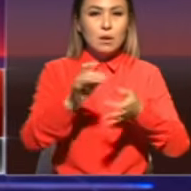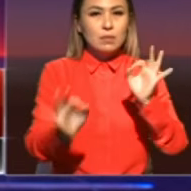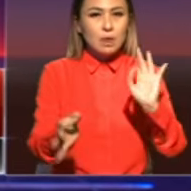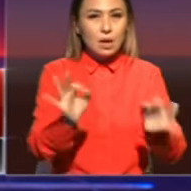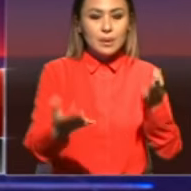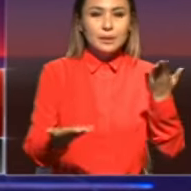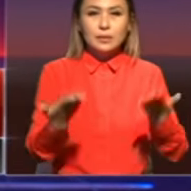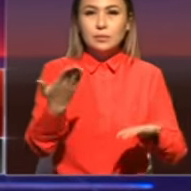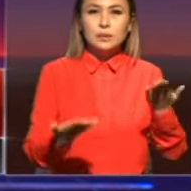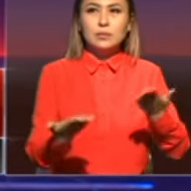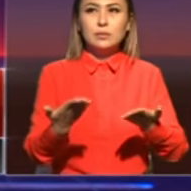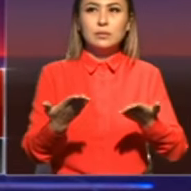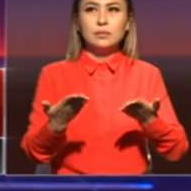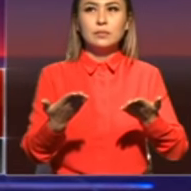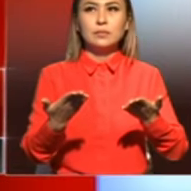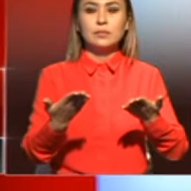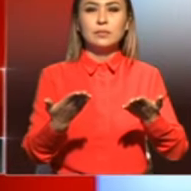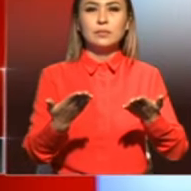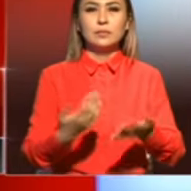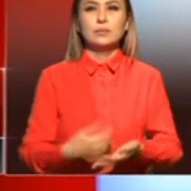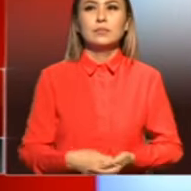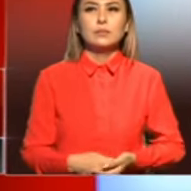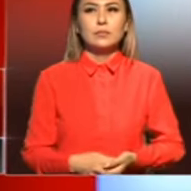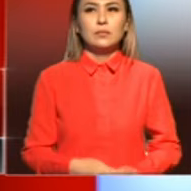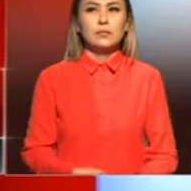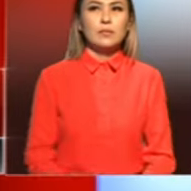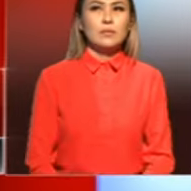әлде қауіпті құбылыс па?